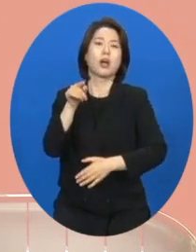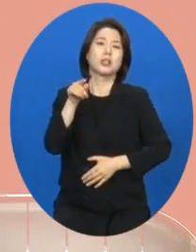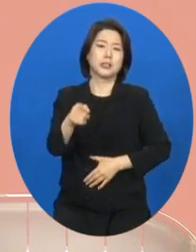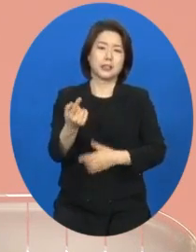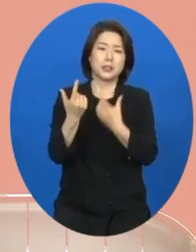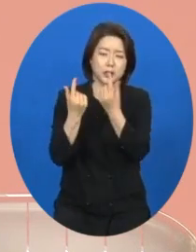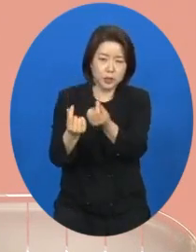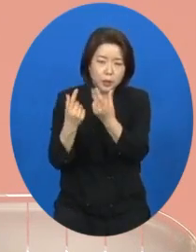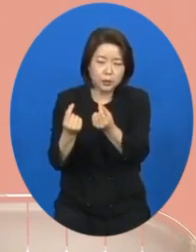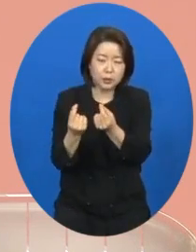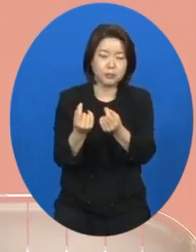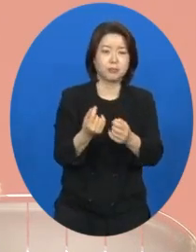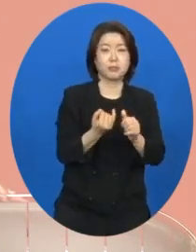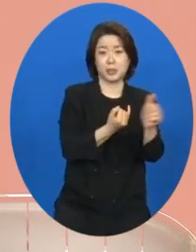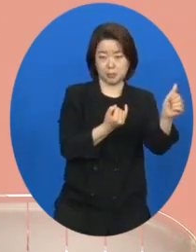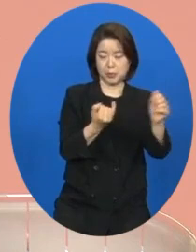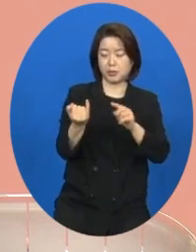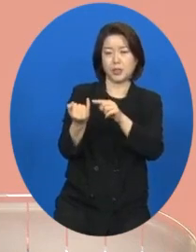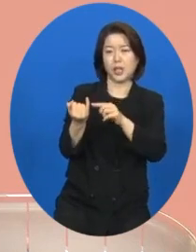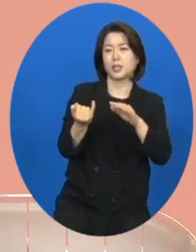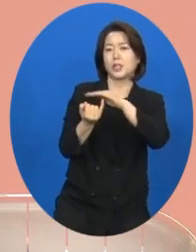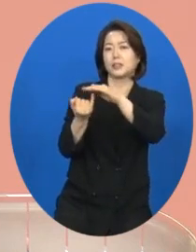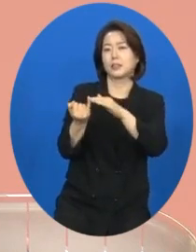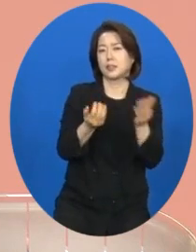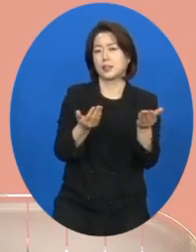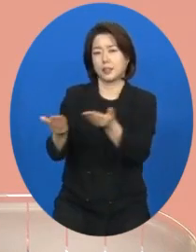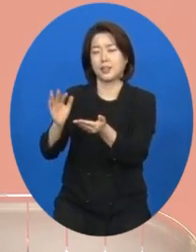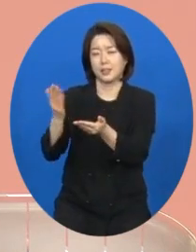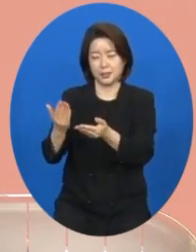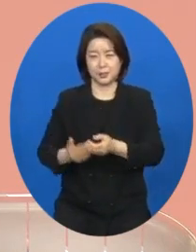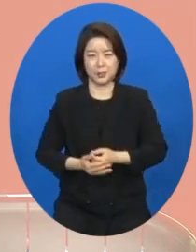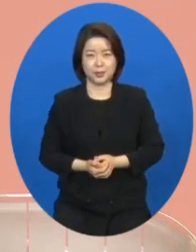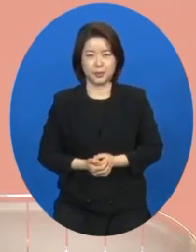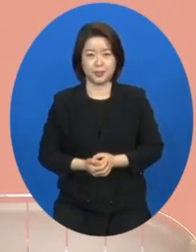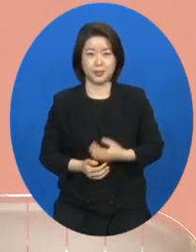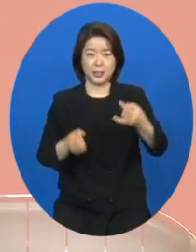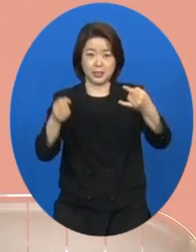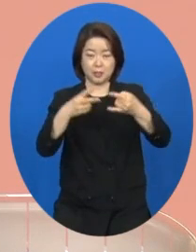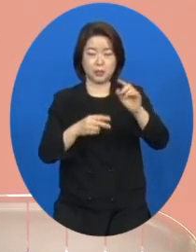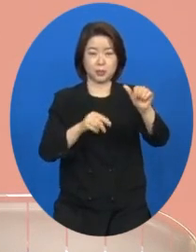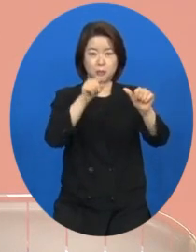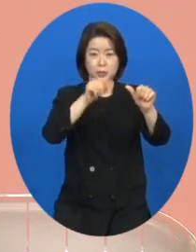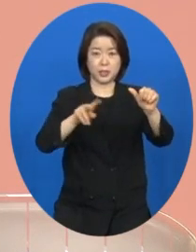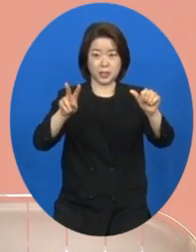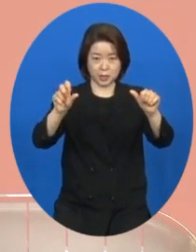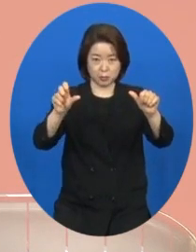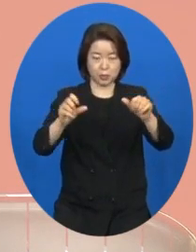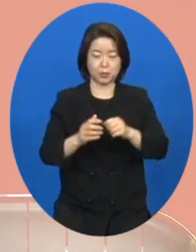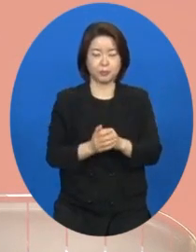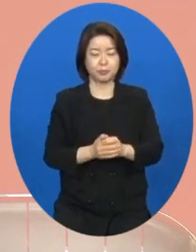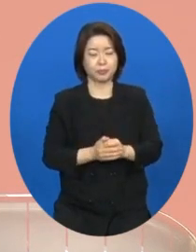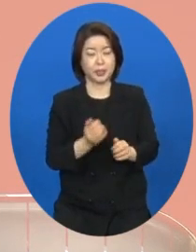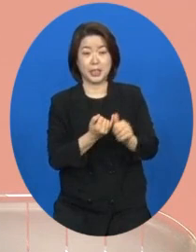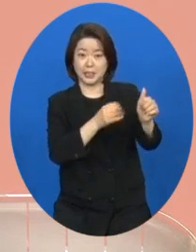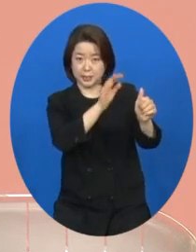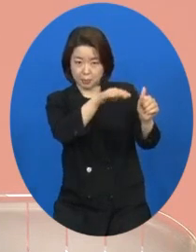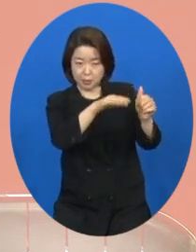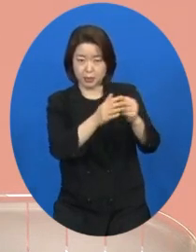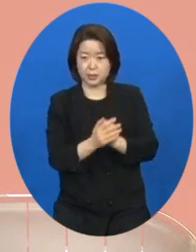아내를 사랑하라는 겁니다. 에베소서 5장 25절에 남편들아 아내